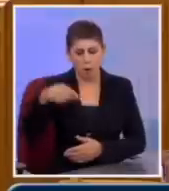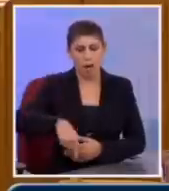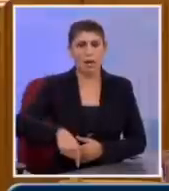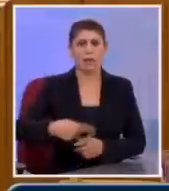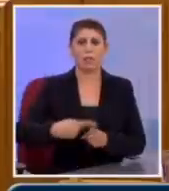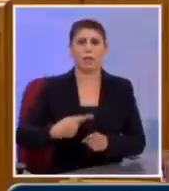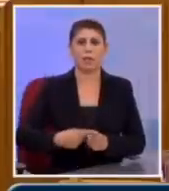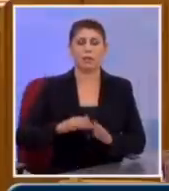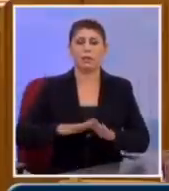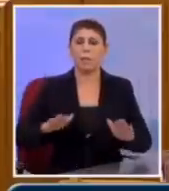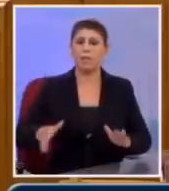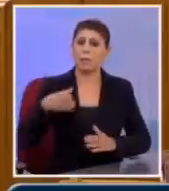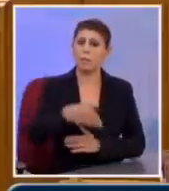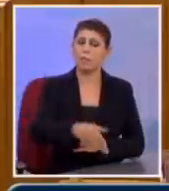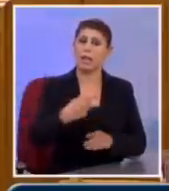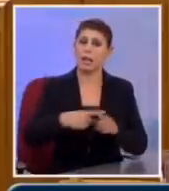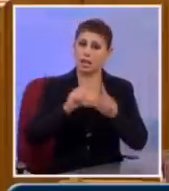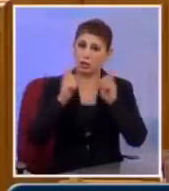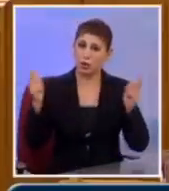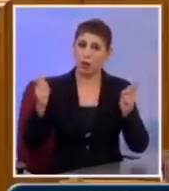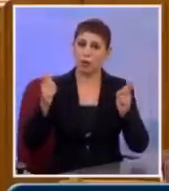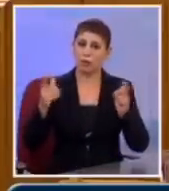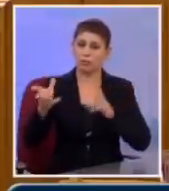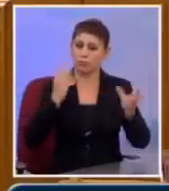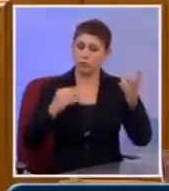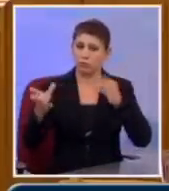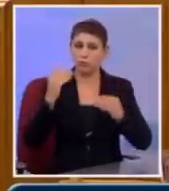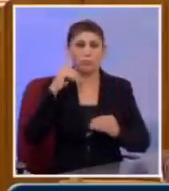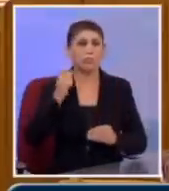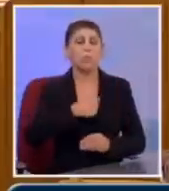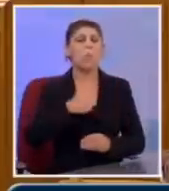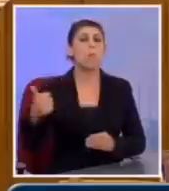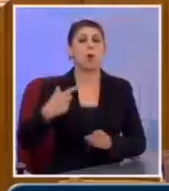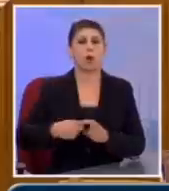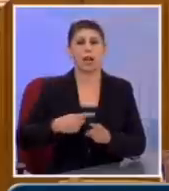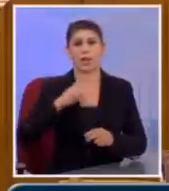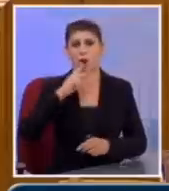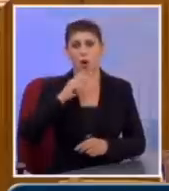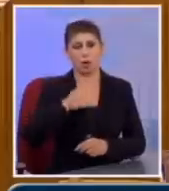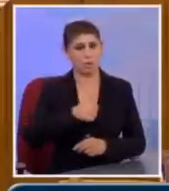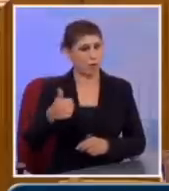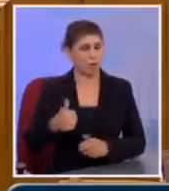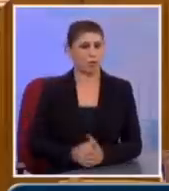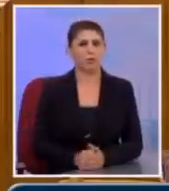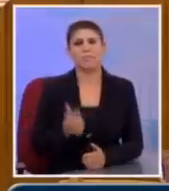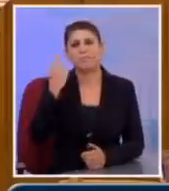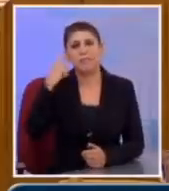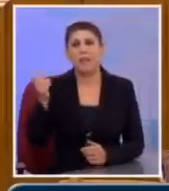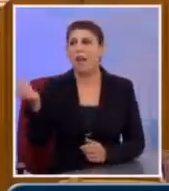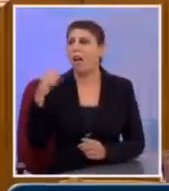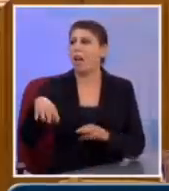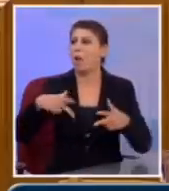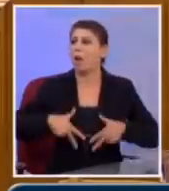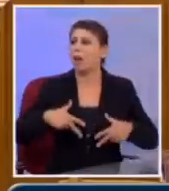τους σπούδασαν στα ελληνικά σχολεία, γνωρίζουν μόνο την ελληνική γλώσσα. Δεν γνωρίζουν άλλη